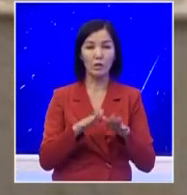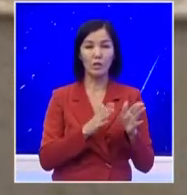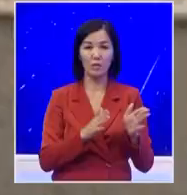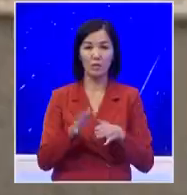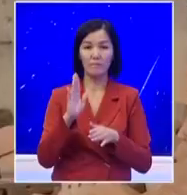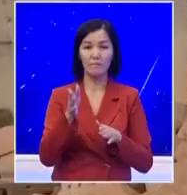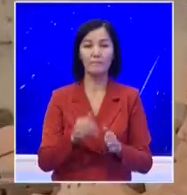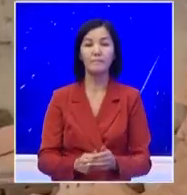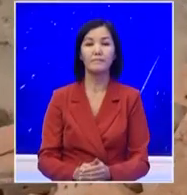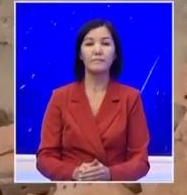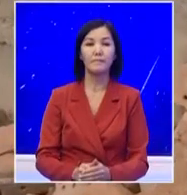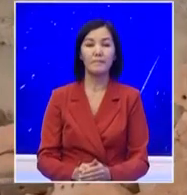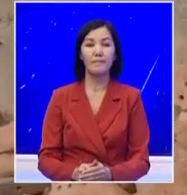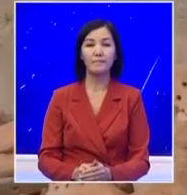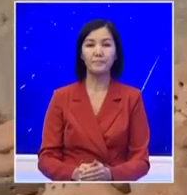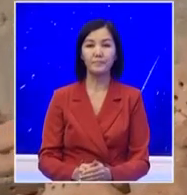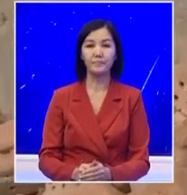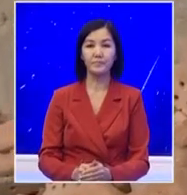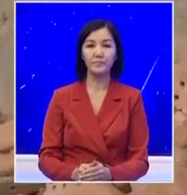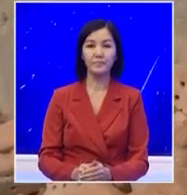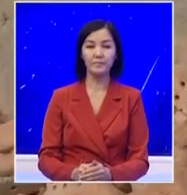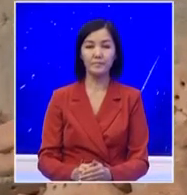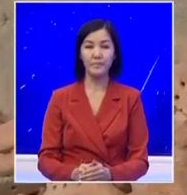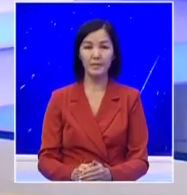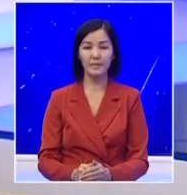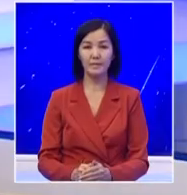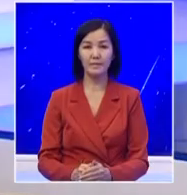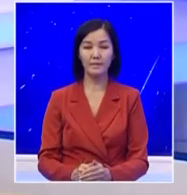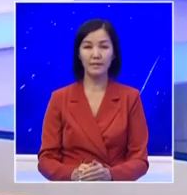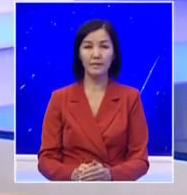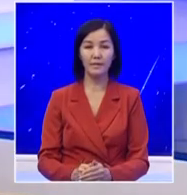Роза Дүсебаева, Ерлан Азанбай, Жетісу телеарнасы.